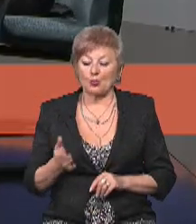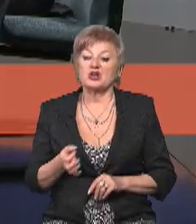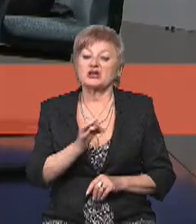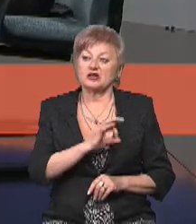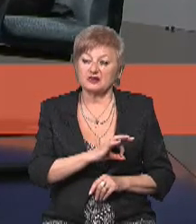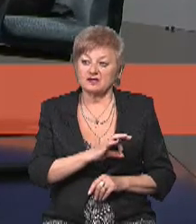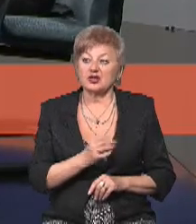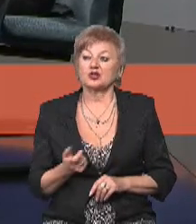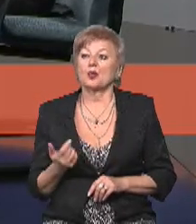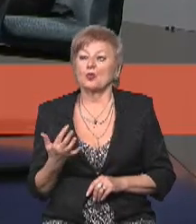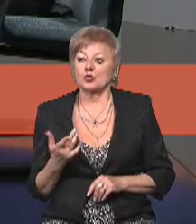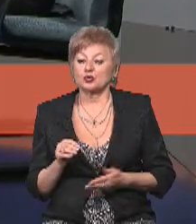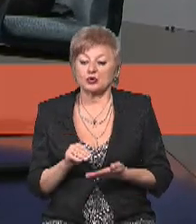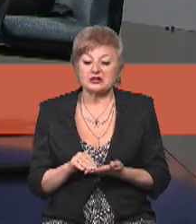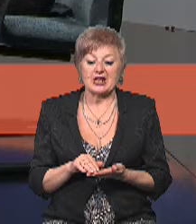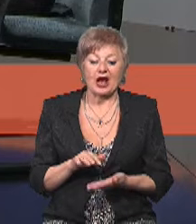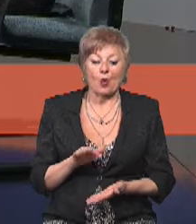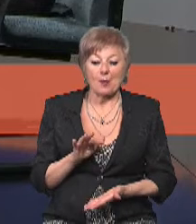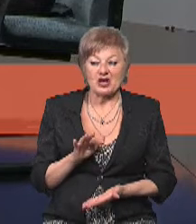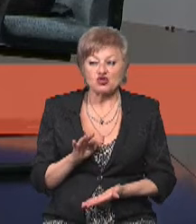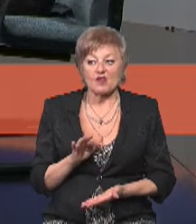вигідно, оскільки вони зможуть накопичувати